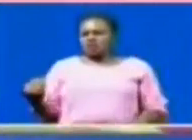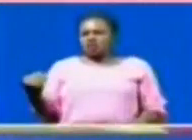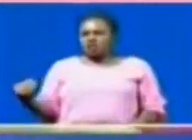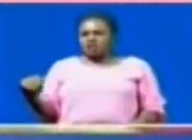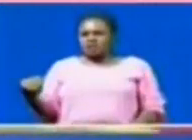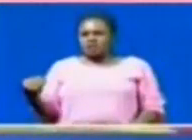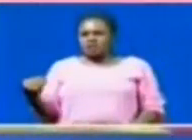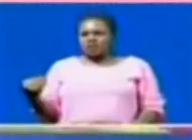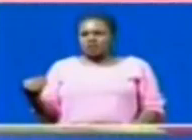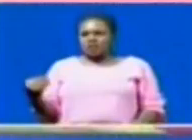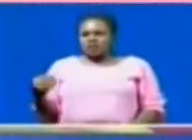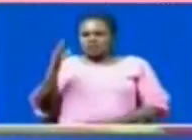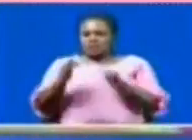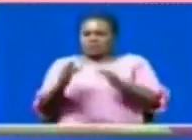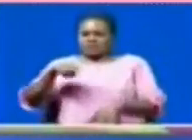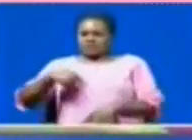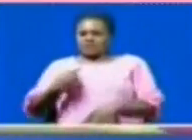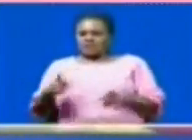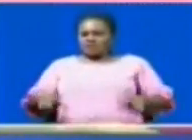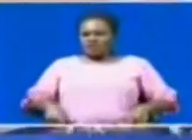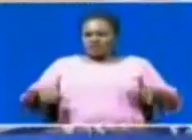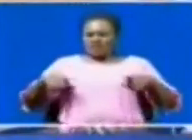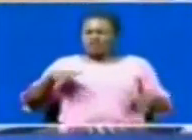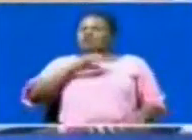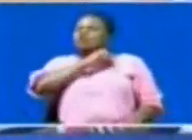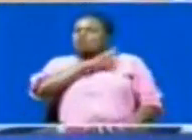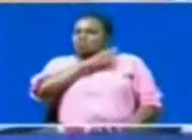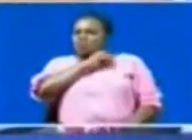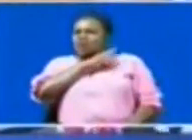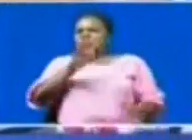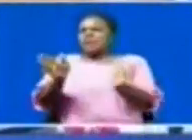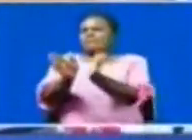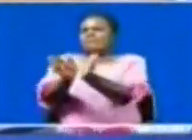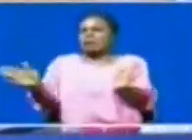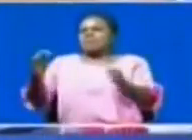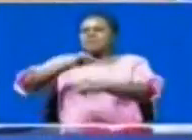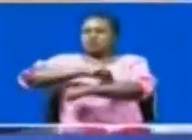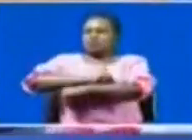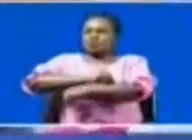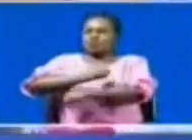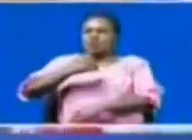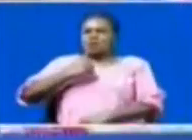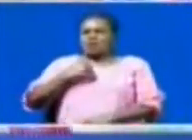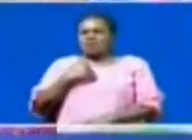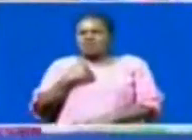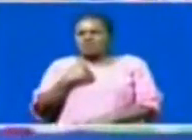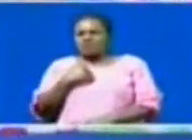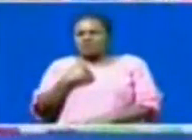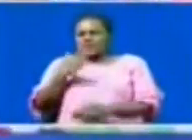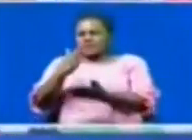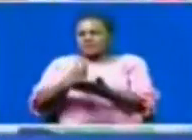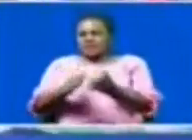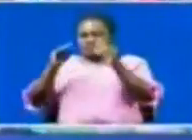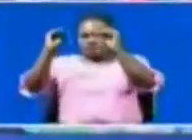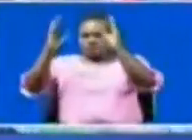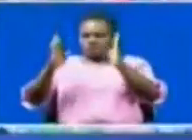wanafunzi kwa watu watakaojitegemea maishani, kuna manung'uniko katika shule za umma kuhusu maandalizi na uzinduzi. Baadhi ya